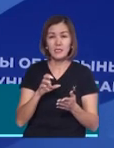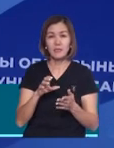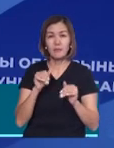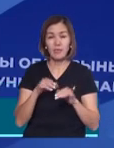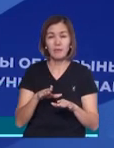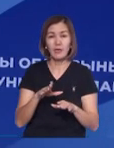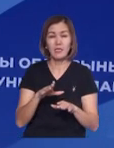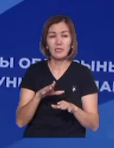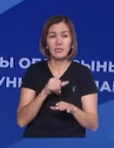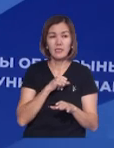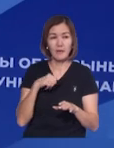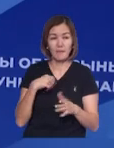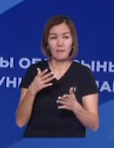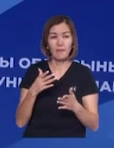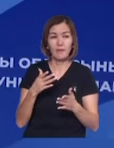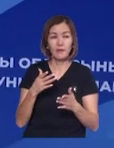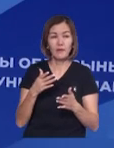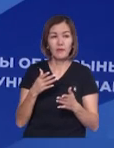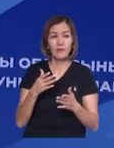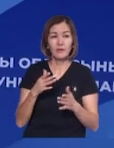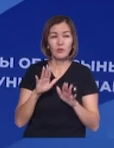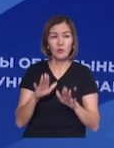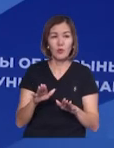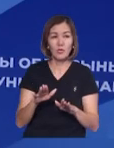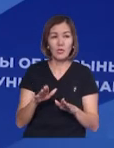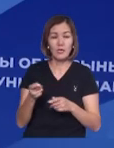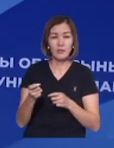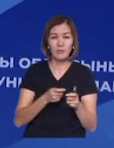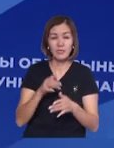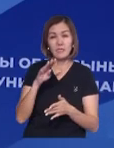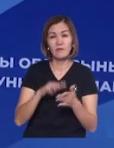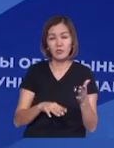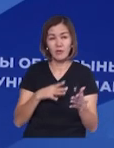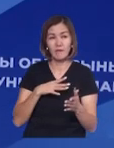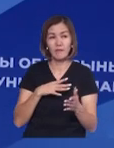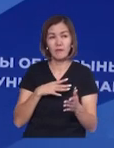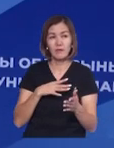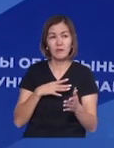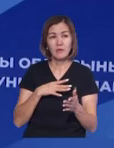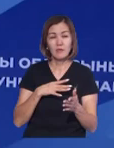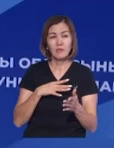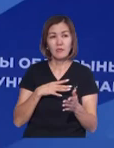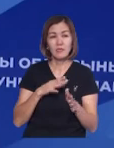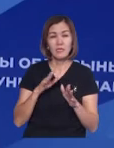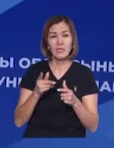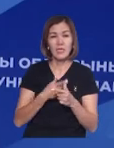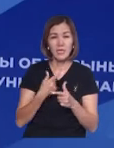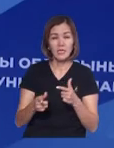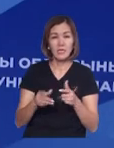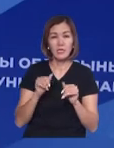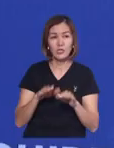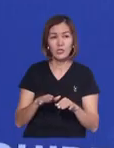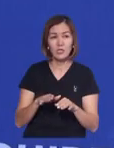принимает решение. Ну, он может только там административным штрафом отделаться или там